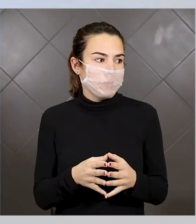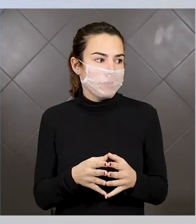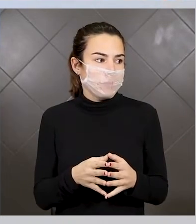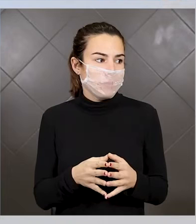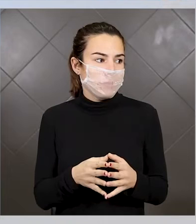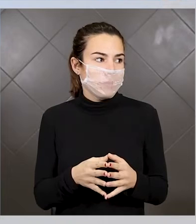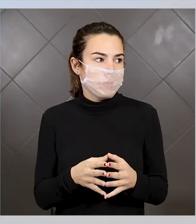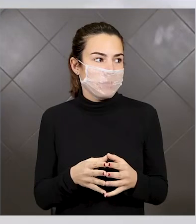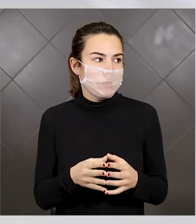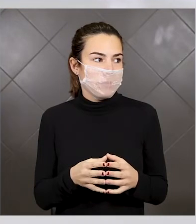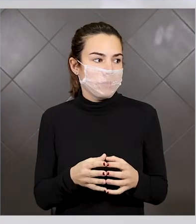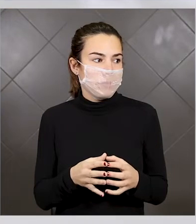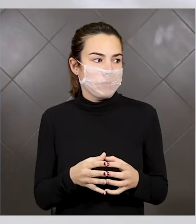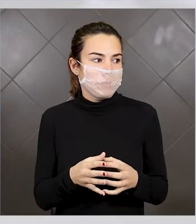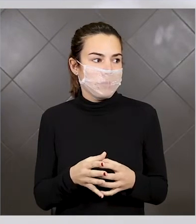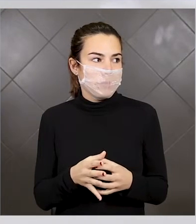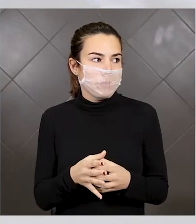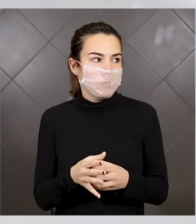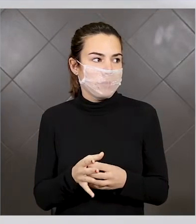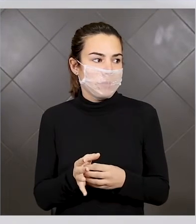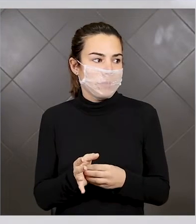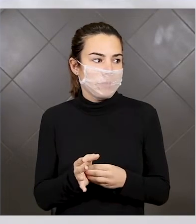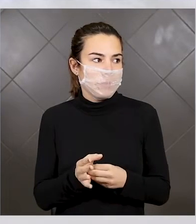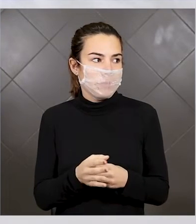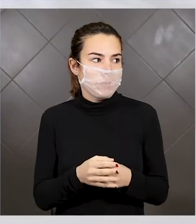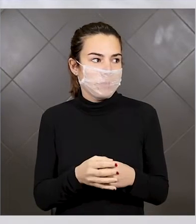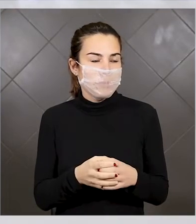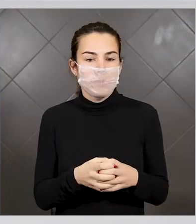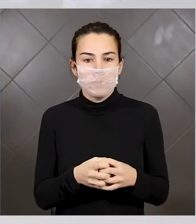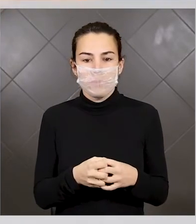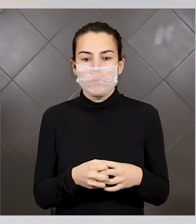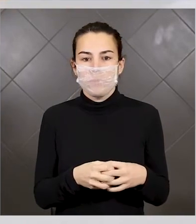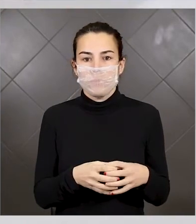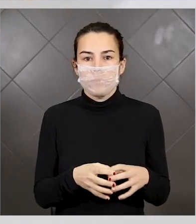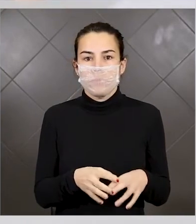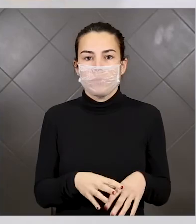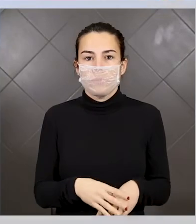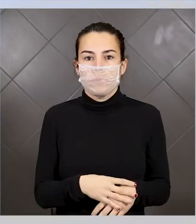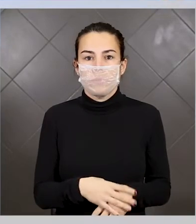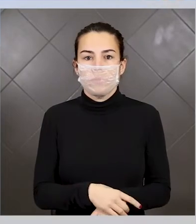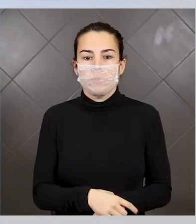pogués agafar el pastís sense atacar-se, com que està fred, i es pogués menjar mentre es passejava per la fira.